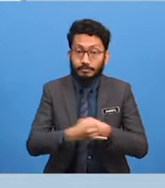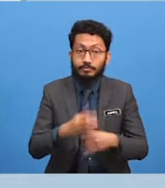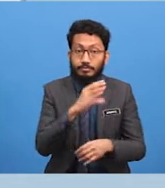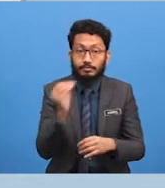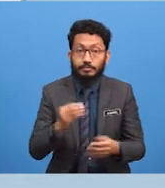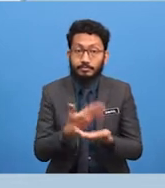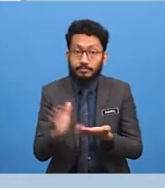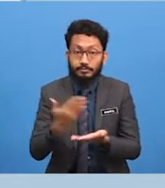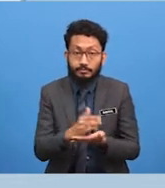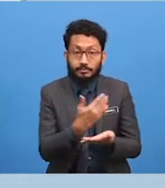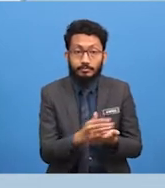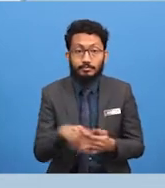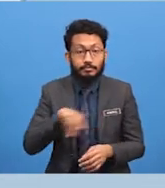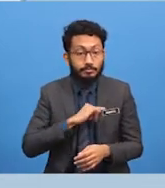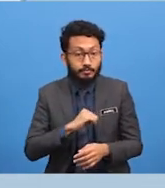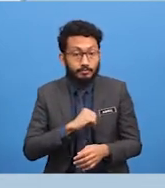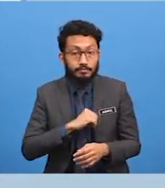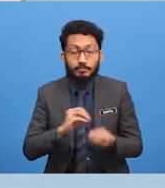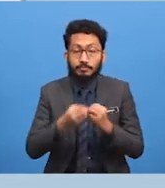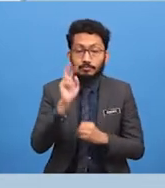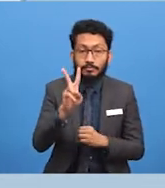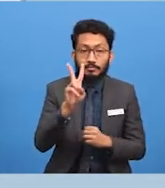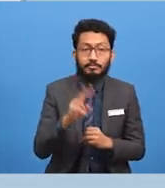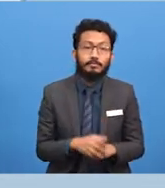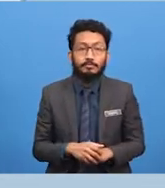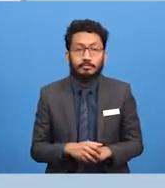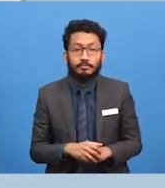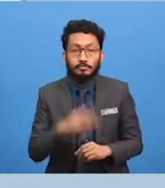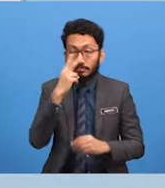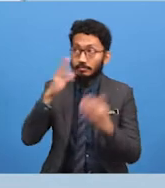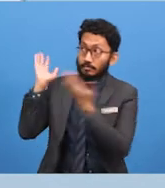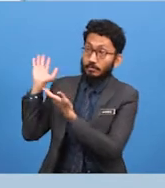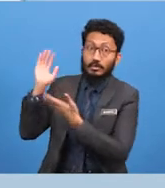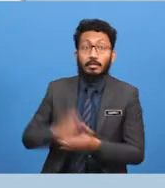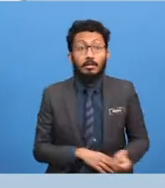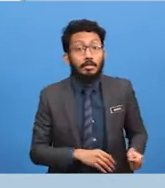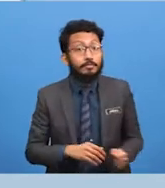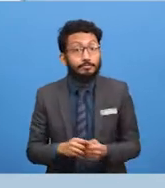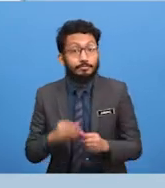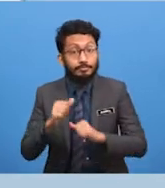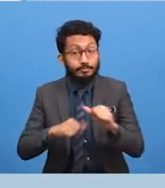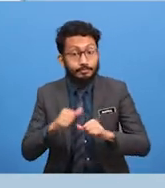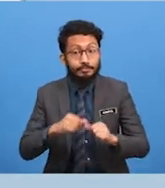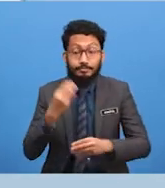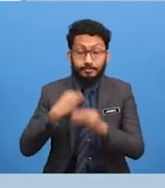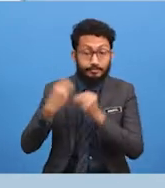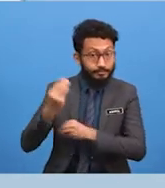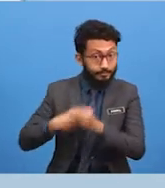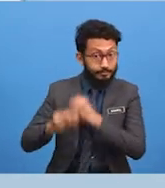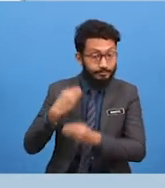unit masing-masing. Langkah kedua, menganalisis persekitaran perniagaan merupakan